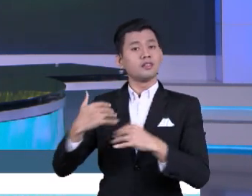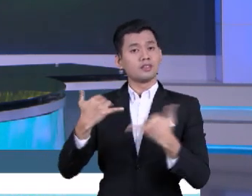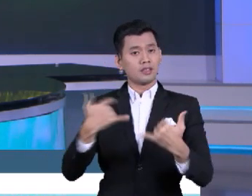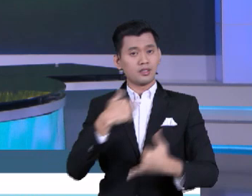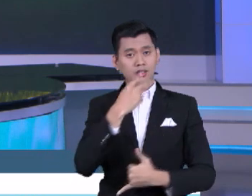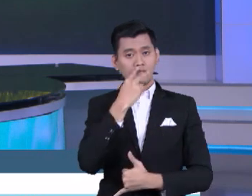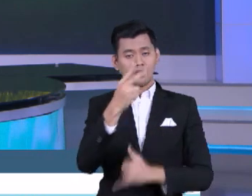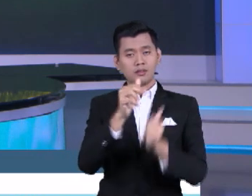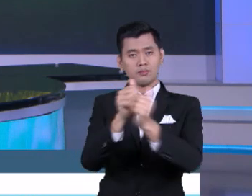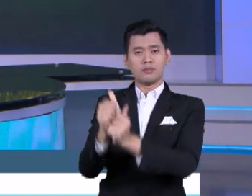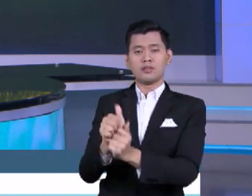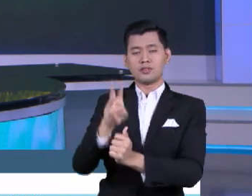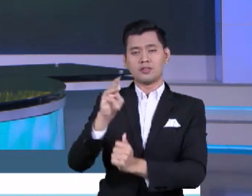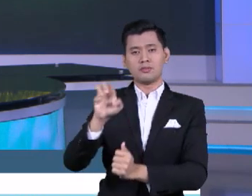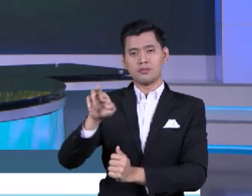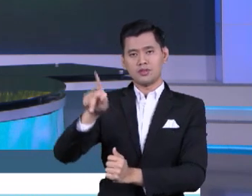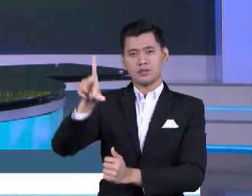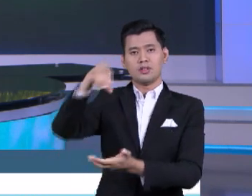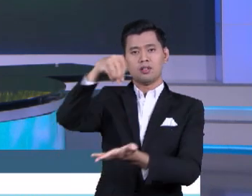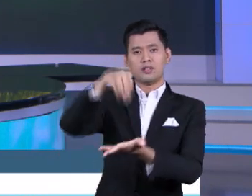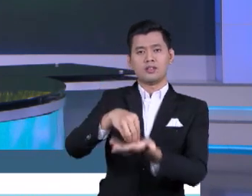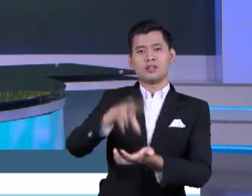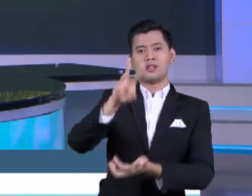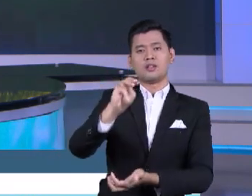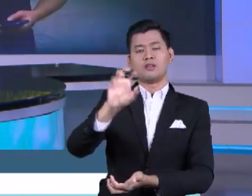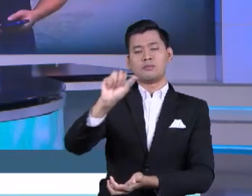bersama Amirul Hafiz Rusli